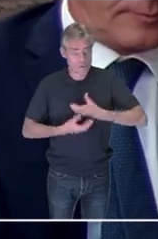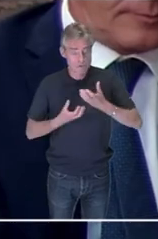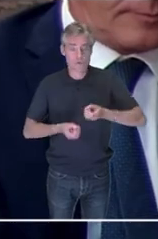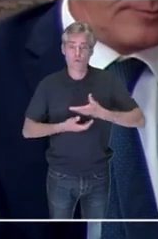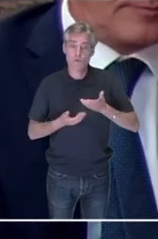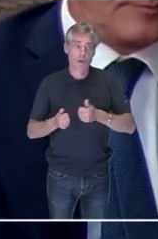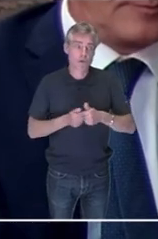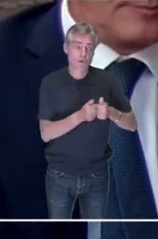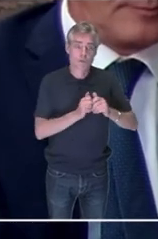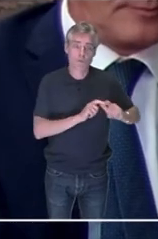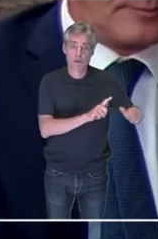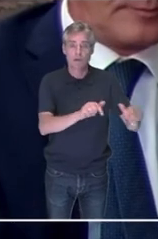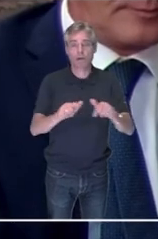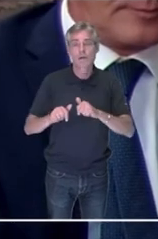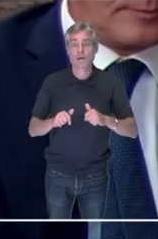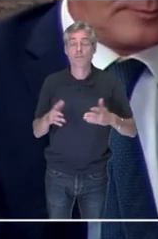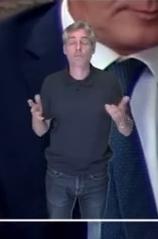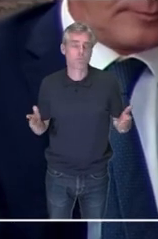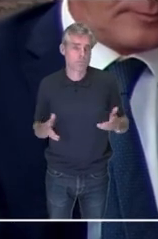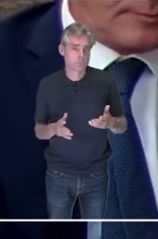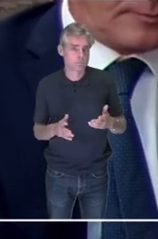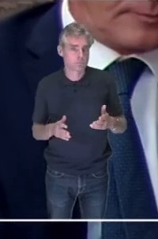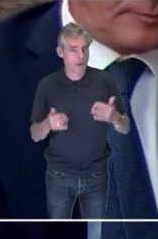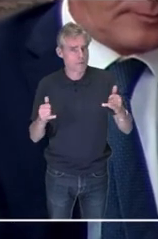ensemble. Je ne veux pas en rester là